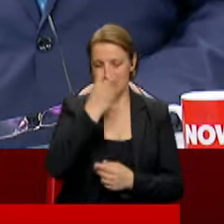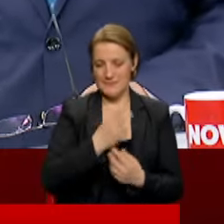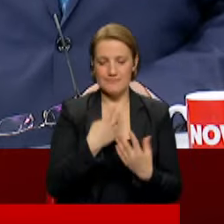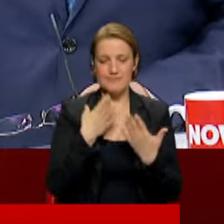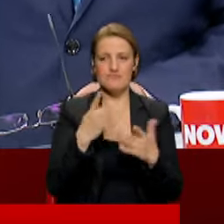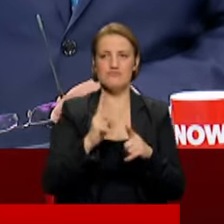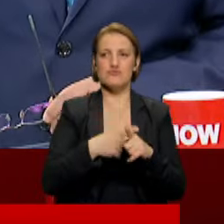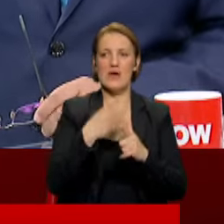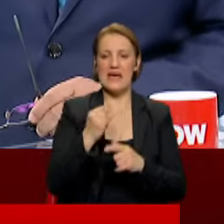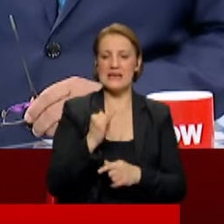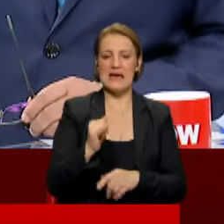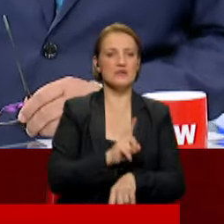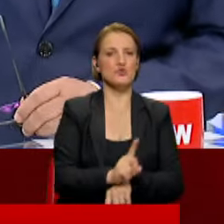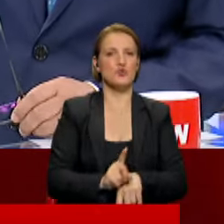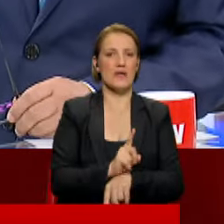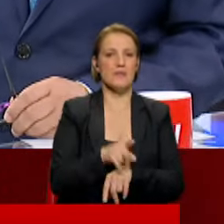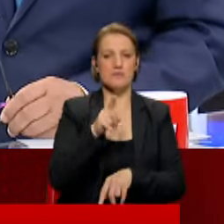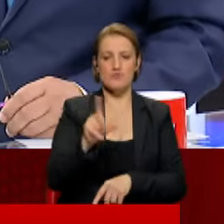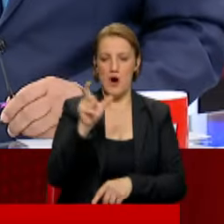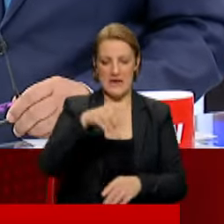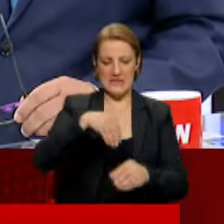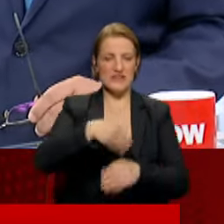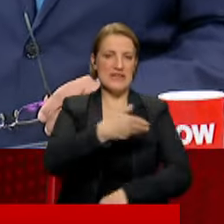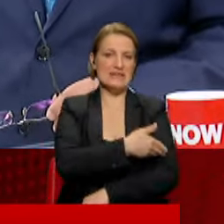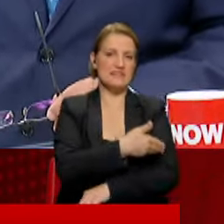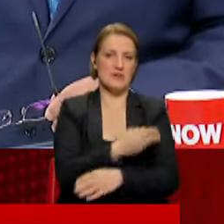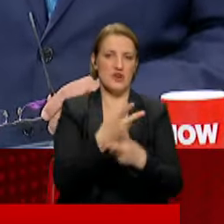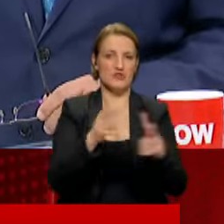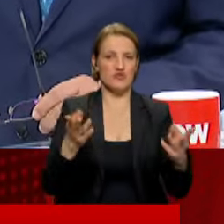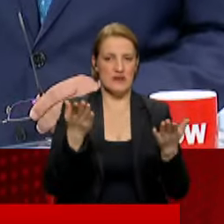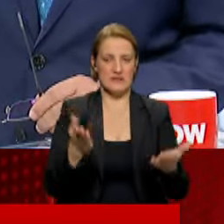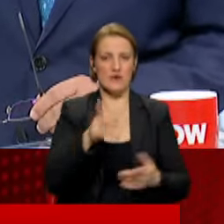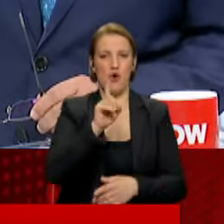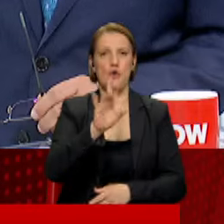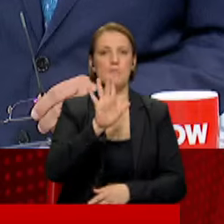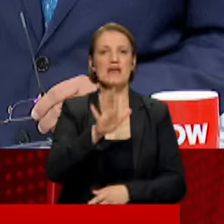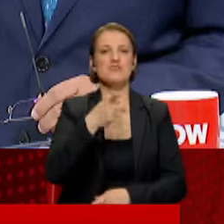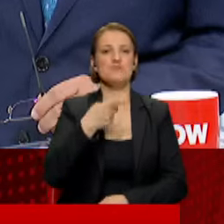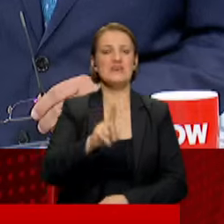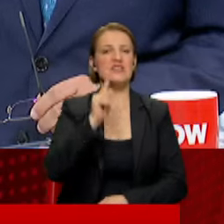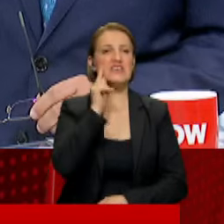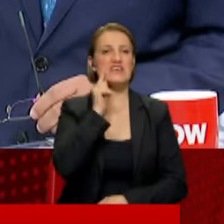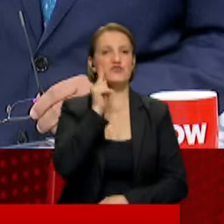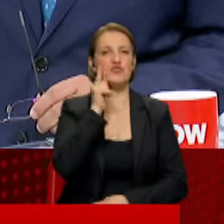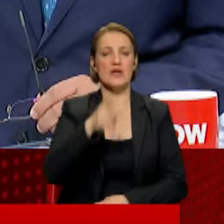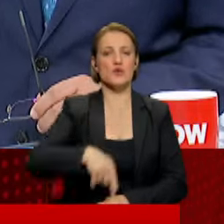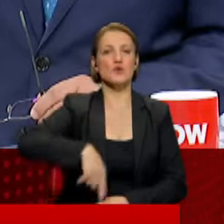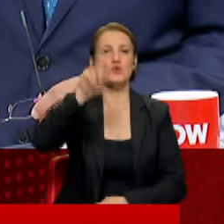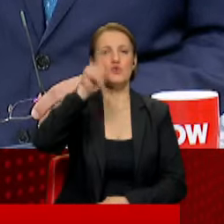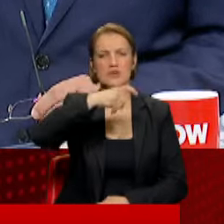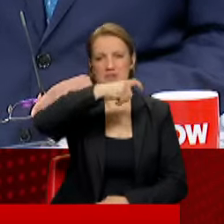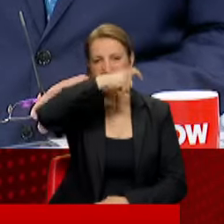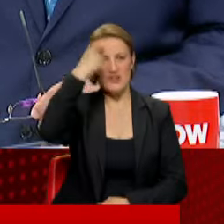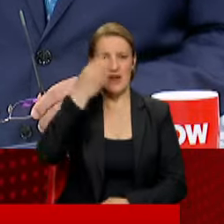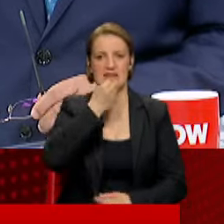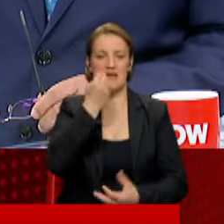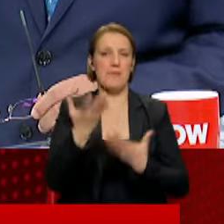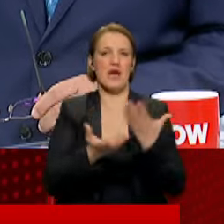biridir en yakın bir sürede bu ay içinde hizmete açacağız 15.000 kişiye günlük sıcak